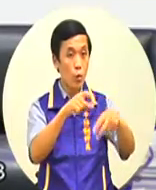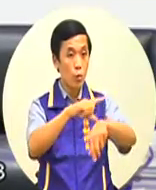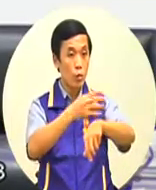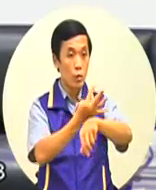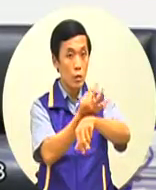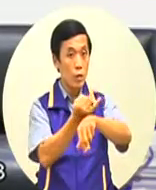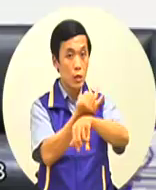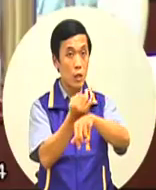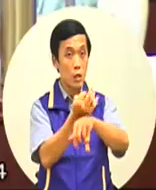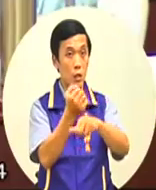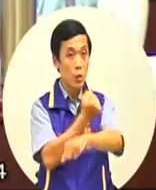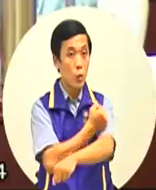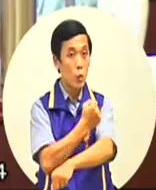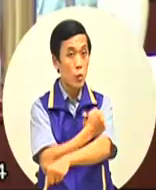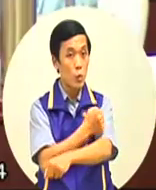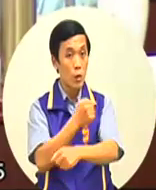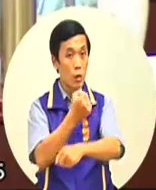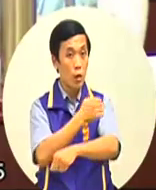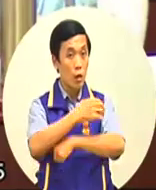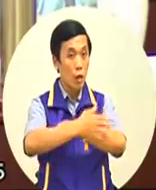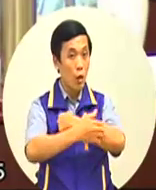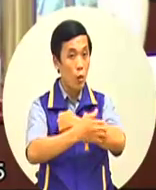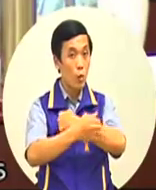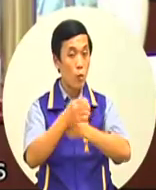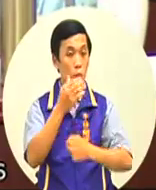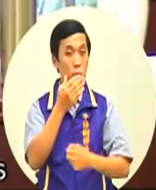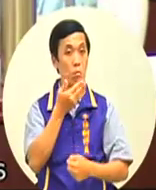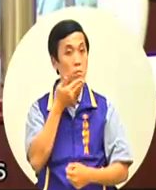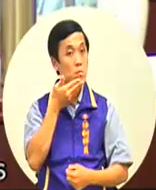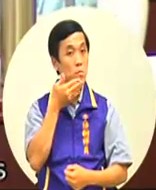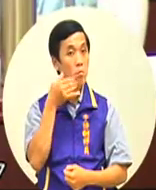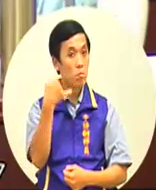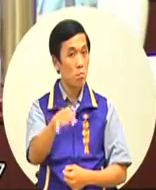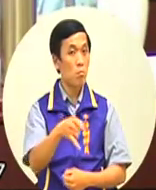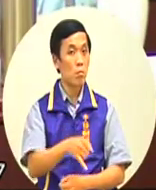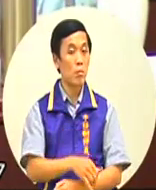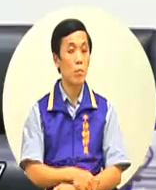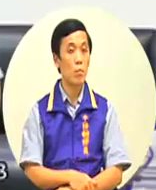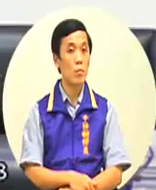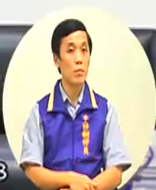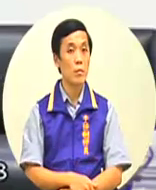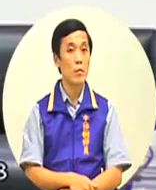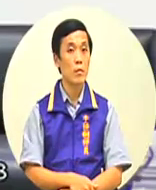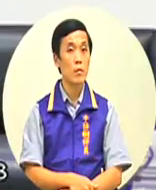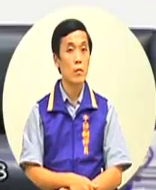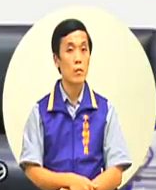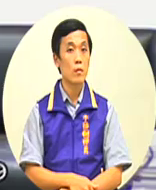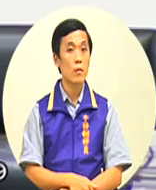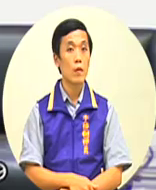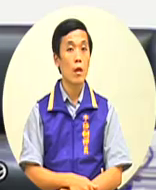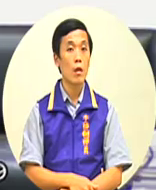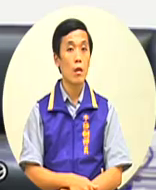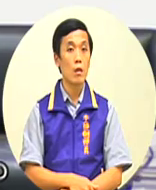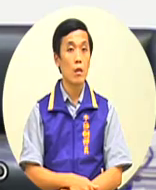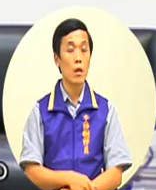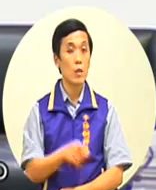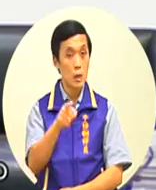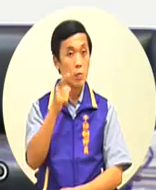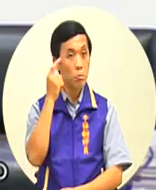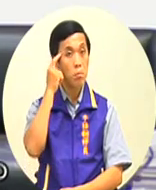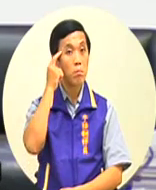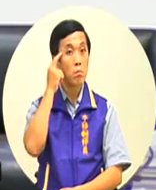较不利的？ 这确实是比较不利的。 对。 有。那所以你觉得